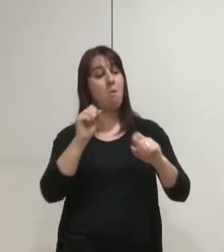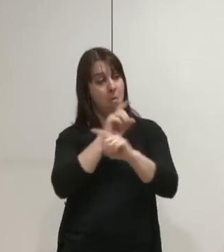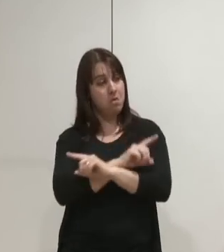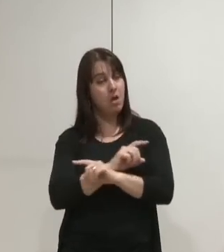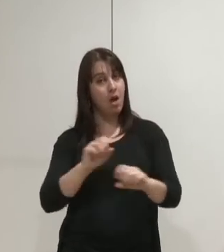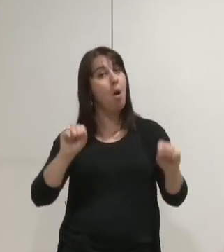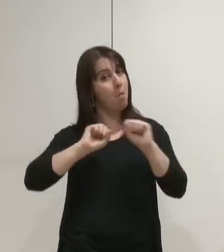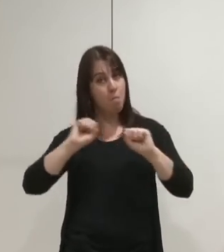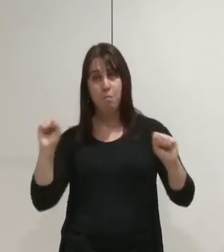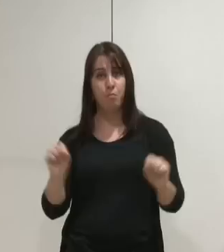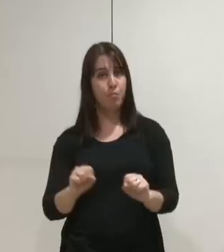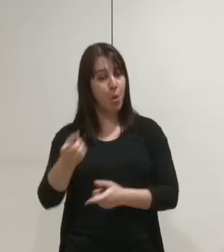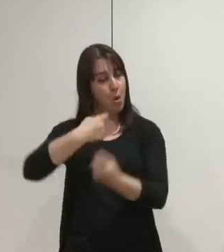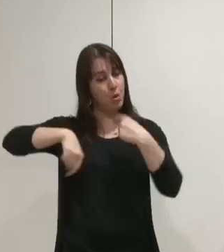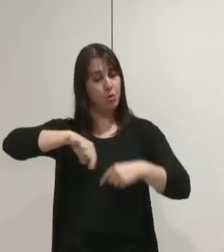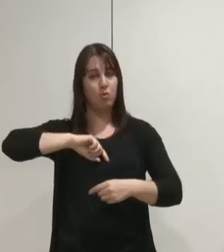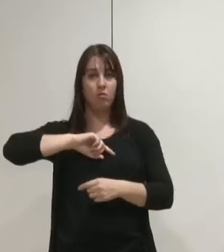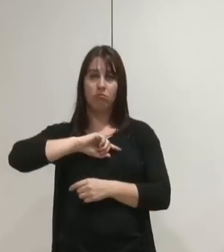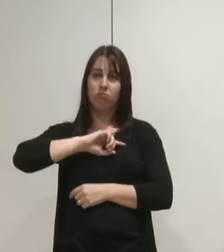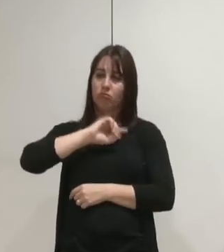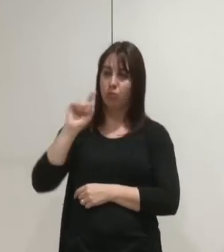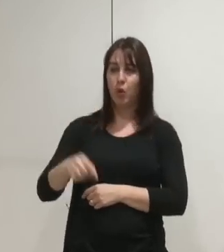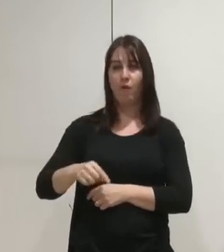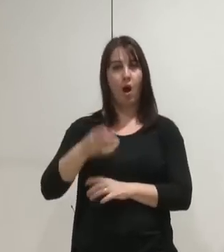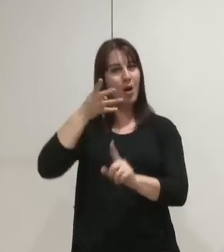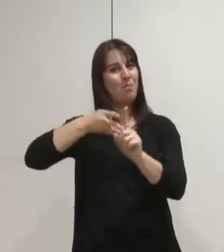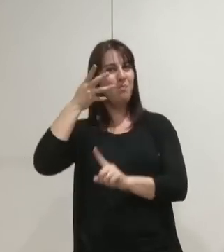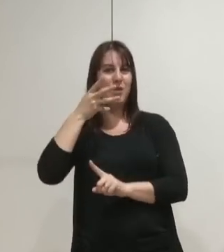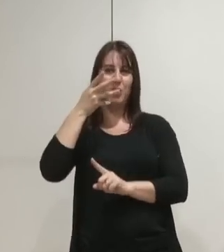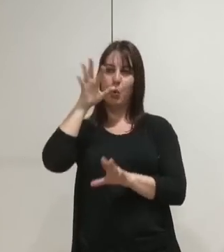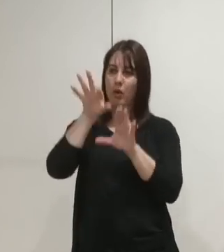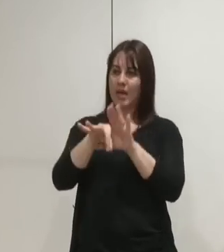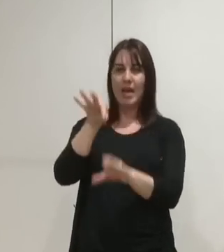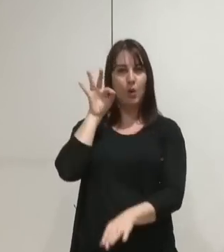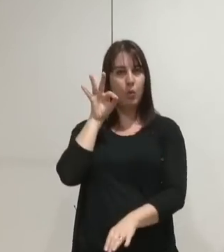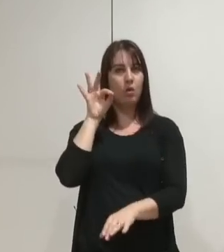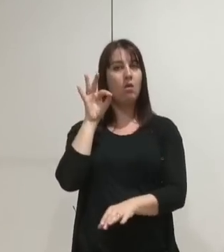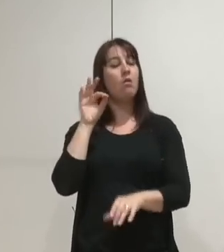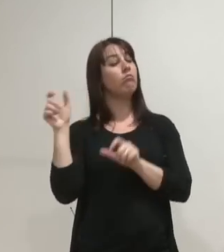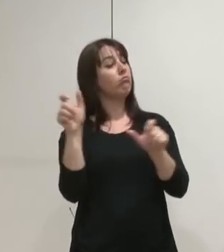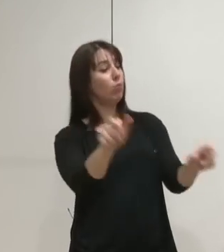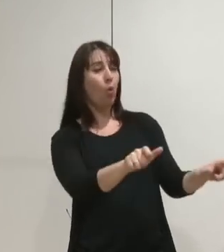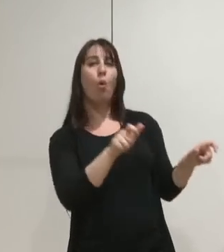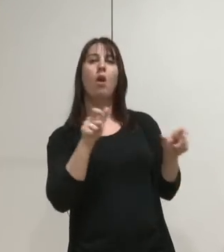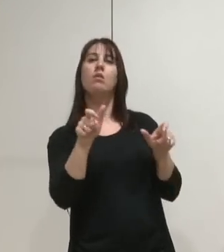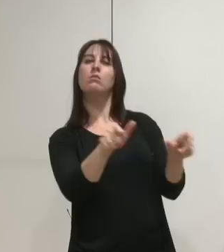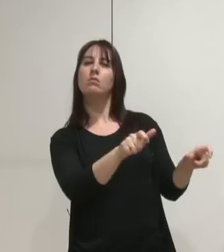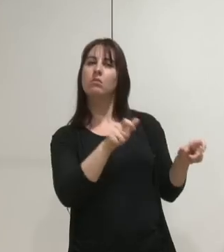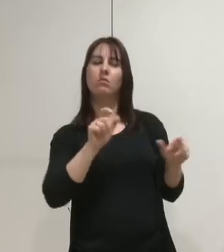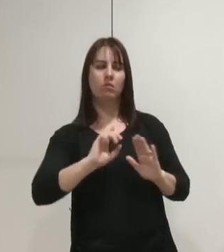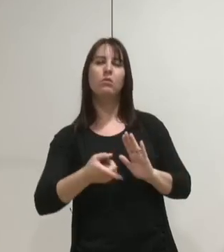d'exercer notre devoir not mission d'élu de contrôle et